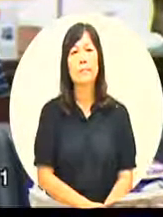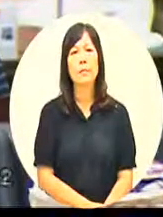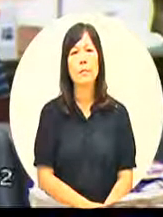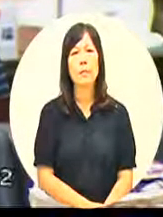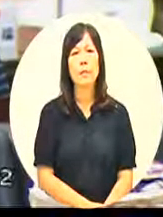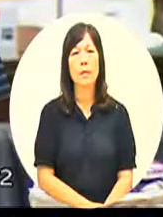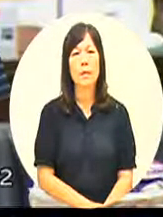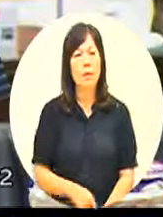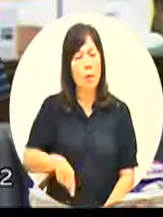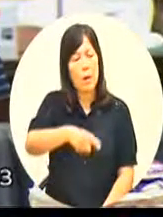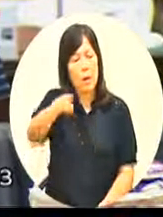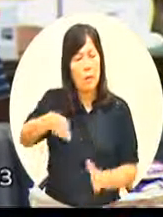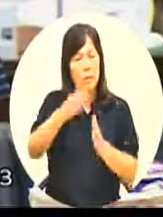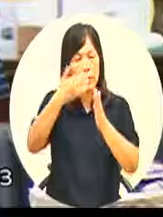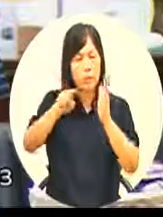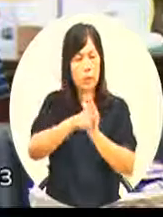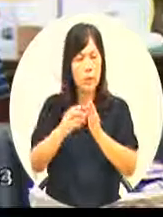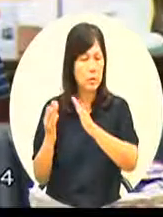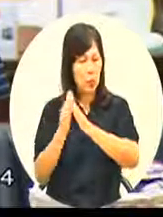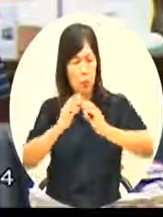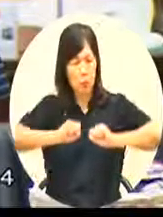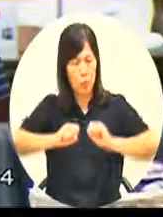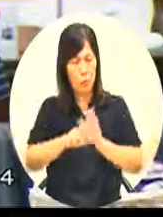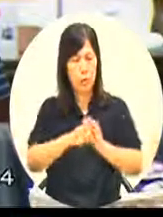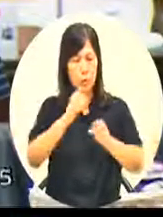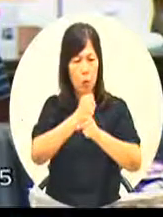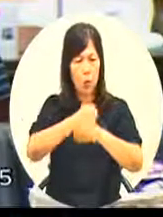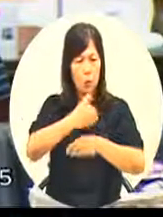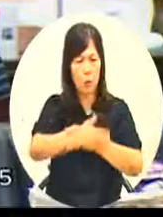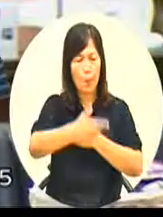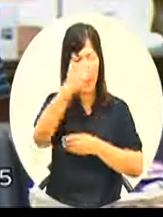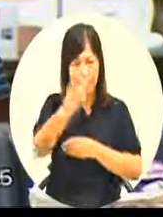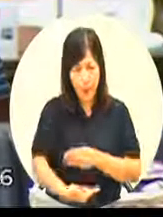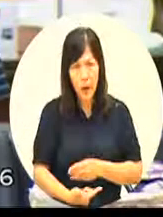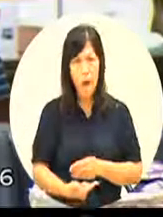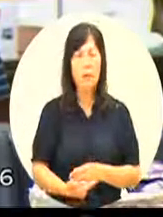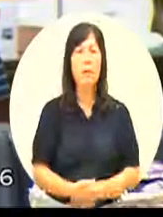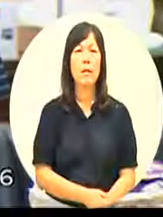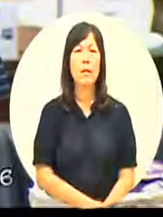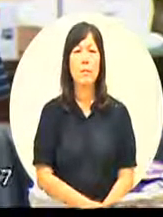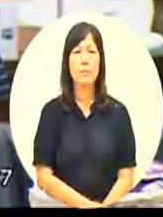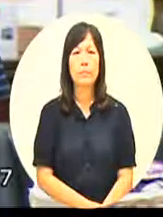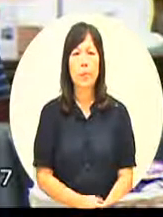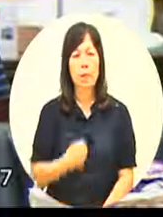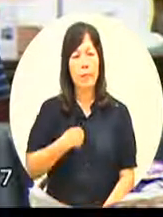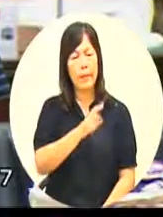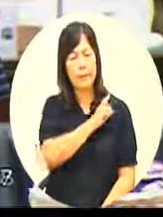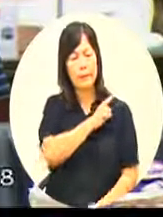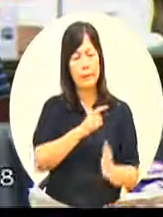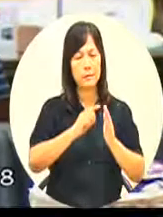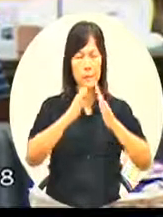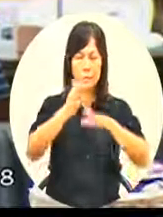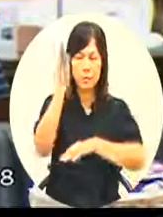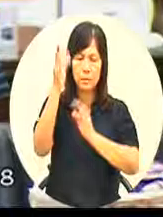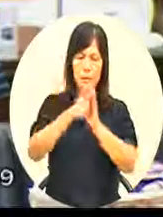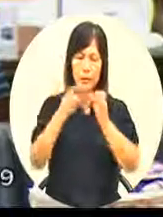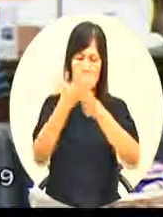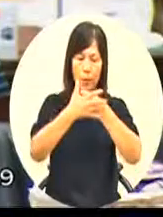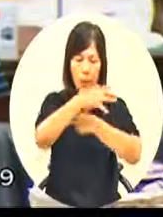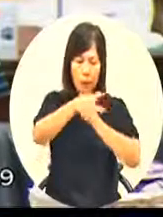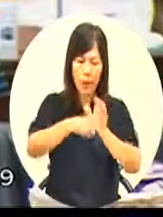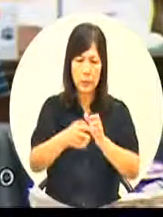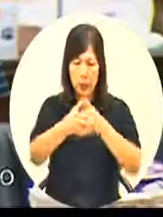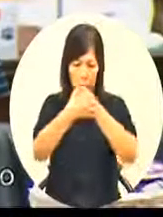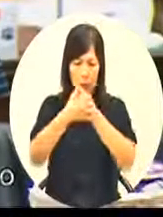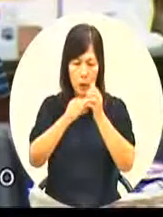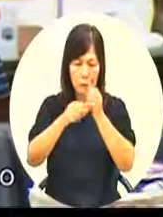们整个复旧的措施太慢，然后我们自己市政府的环保局、卫生局为了